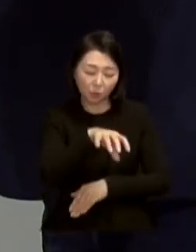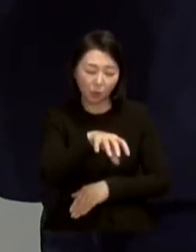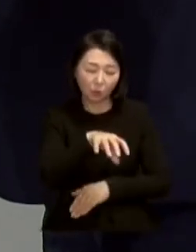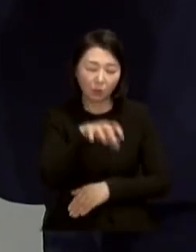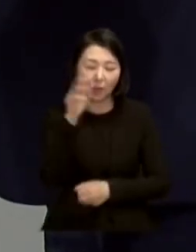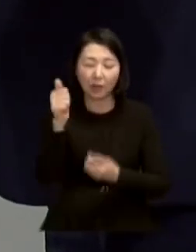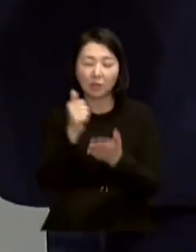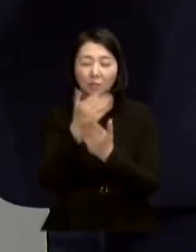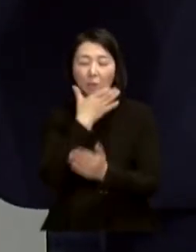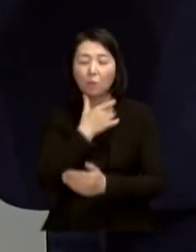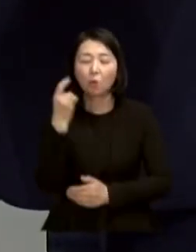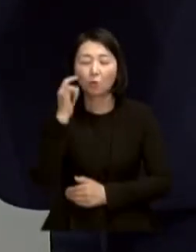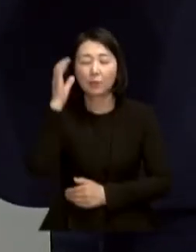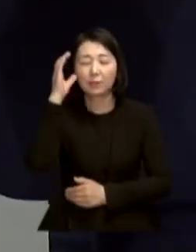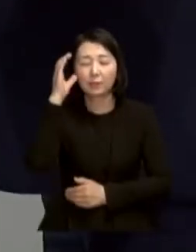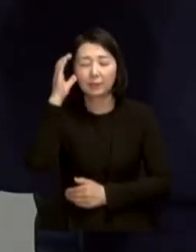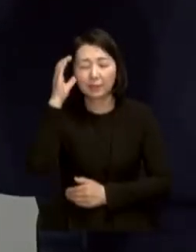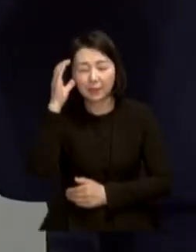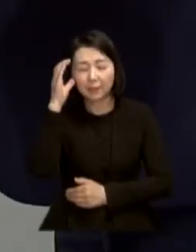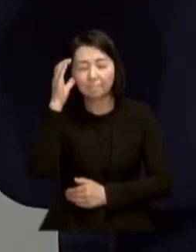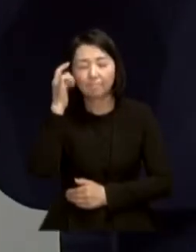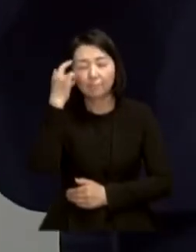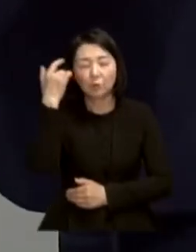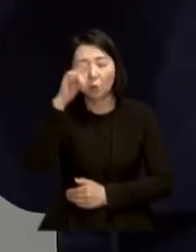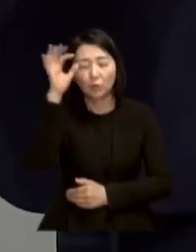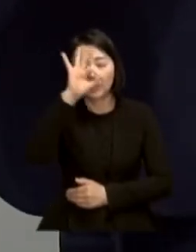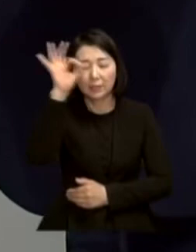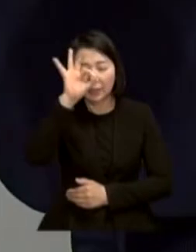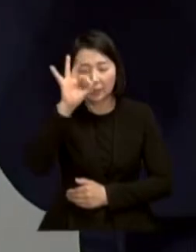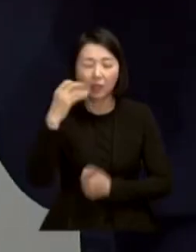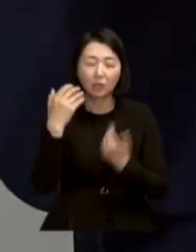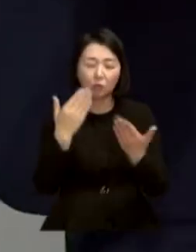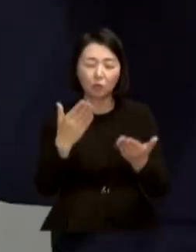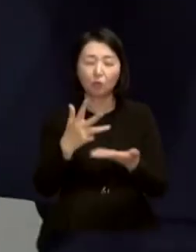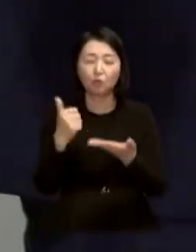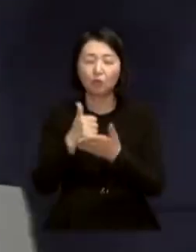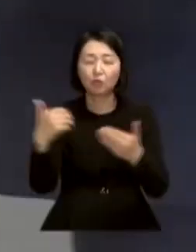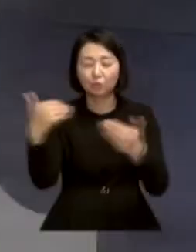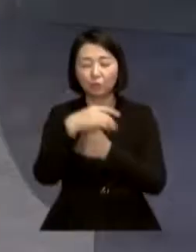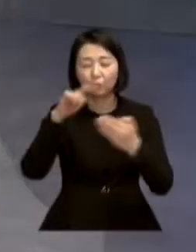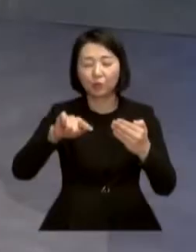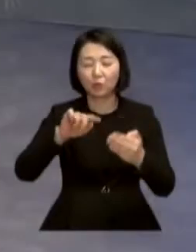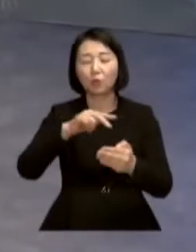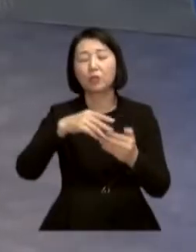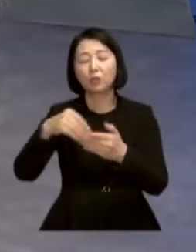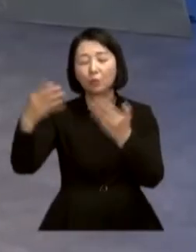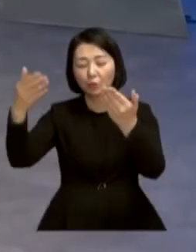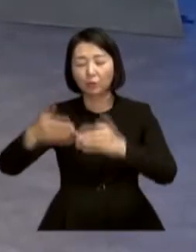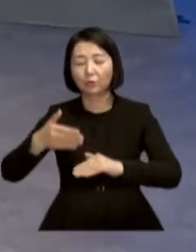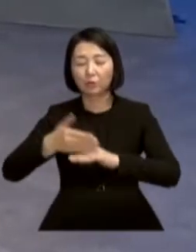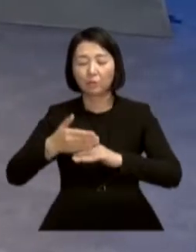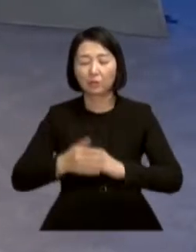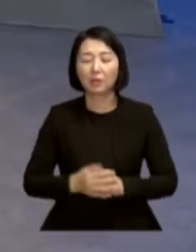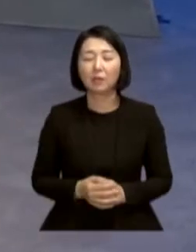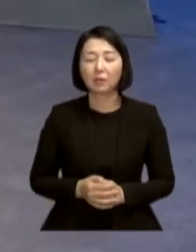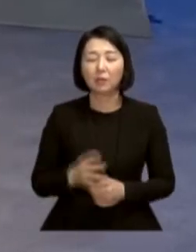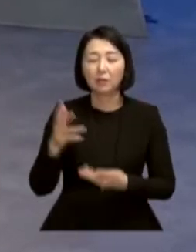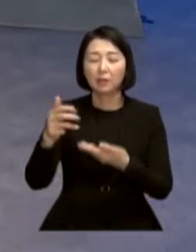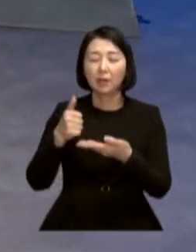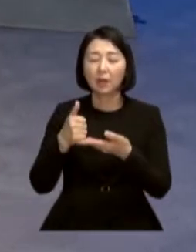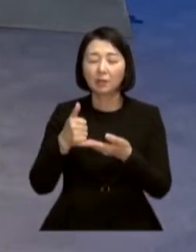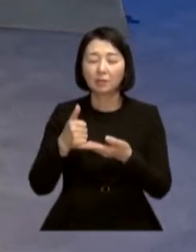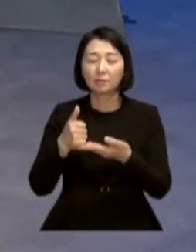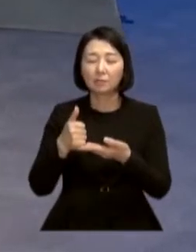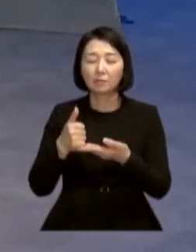찾게 하시고 주의 품으로 인도해 주시니 감사합니다. 하나님, 무엇보다 선교사님의